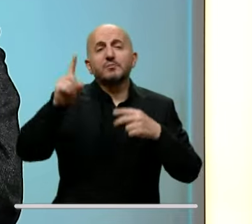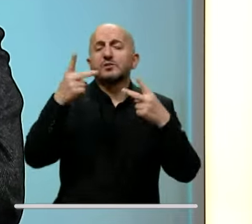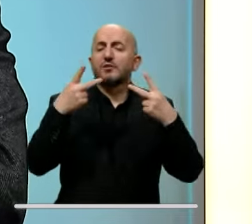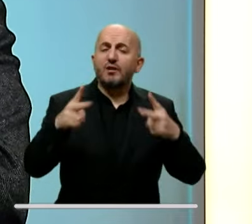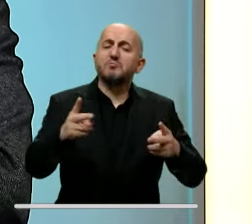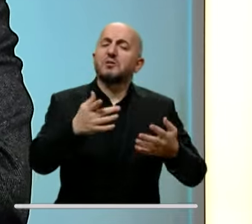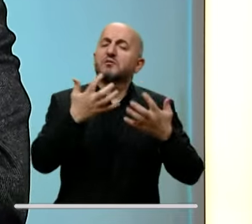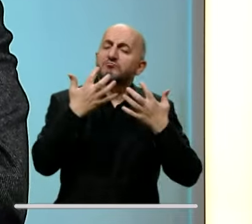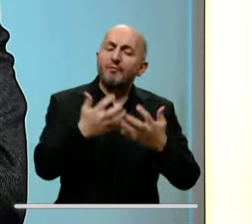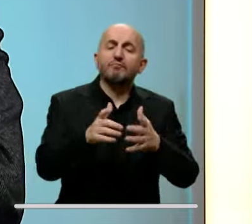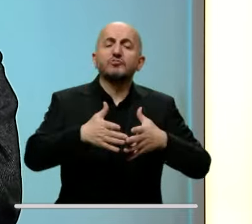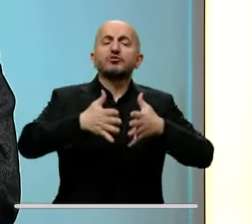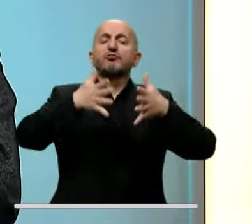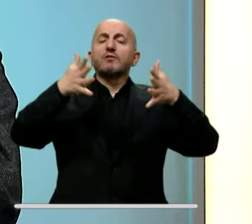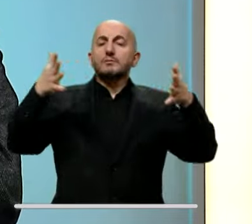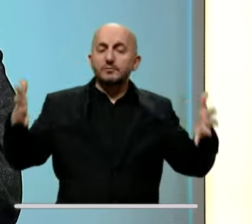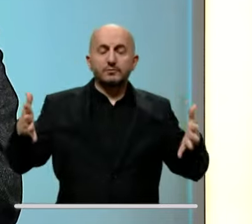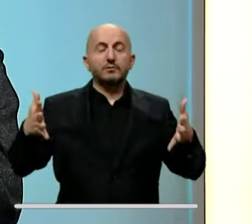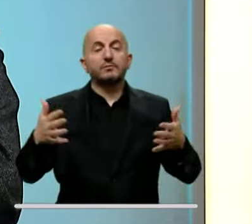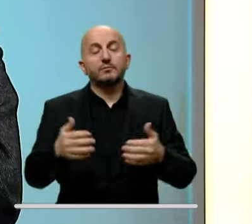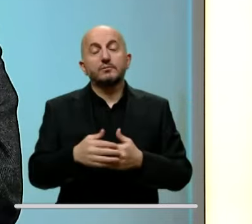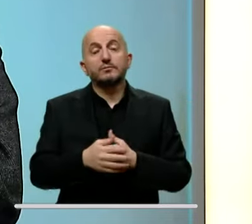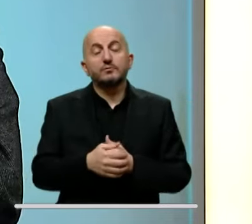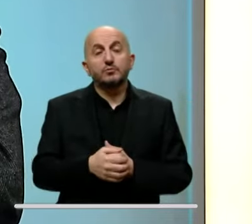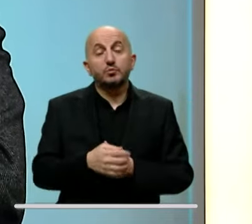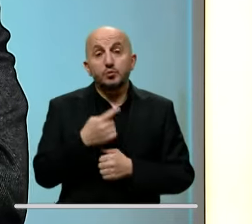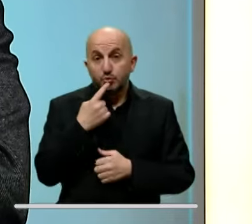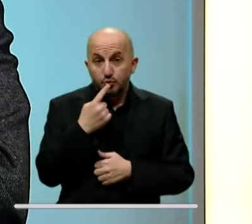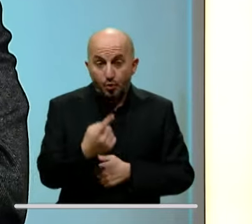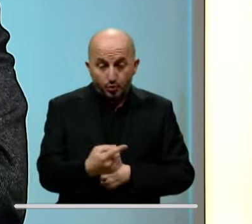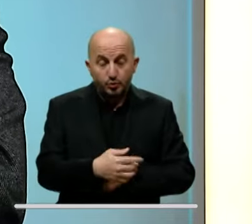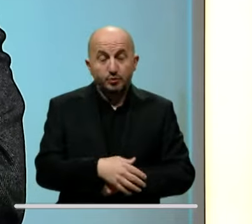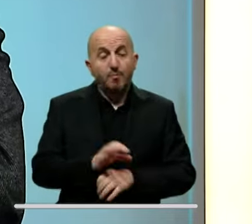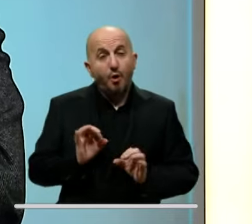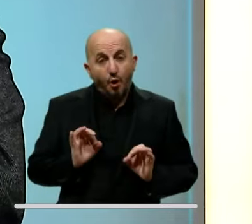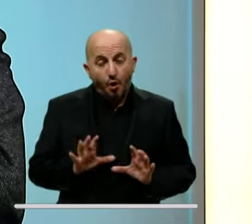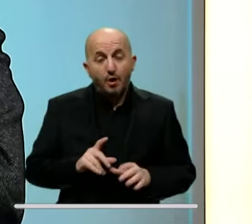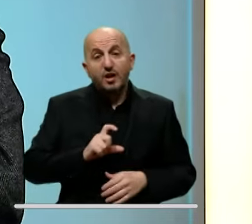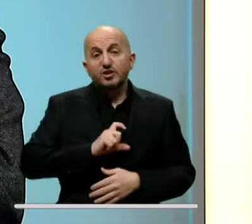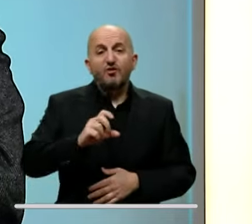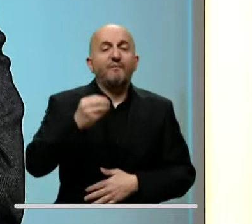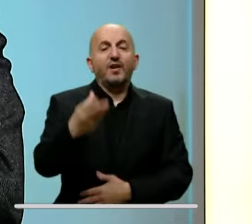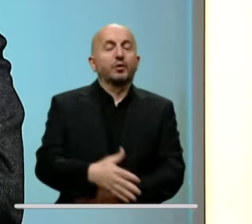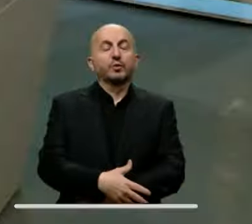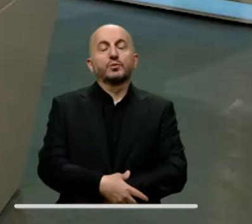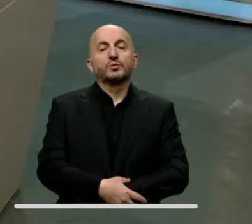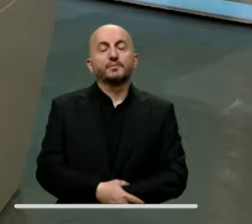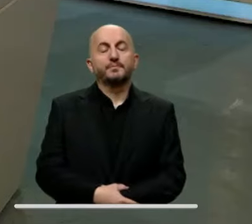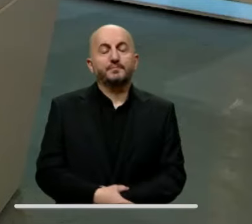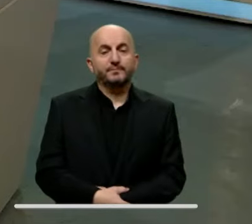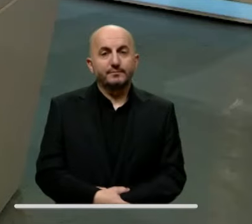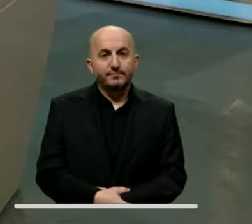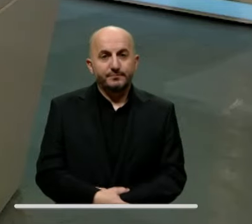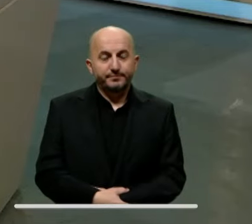mağfireti geniştir diye söylüyoruz ve bu şekilde fetv veriyoruz Peki efendim Teşekkür